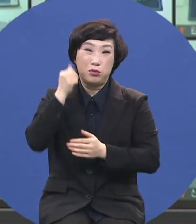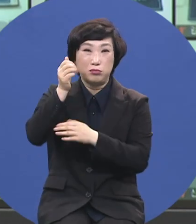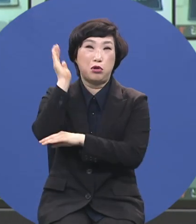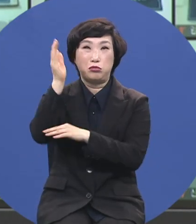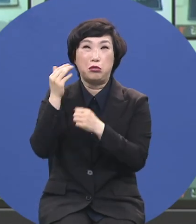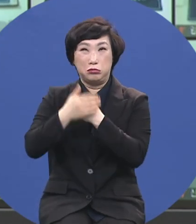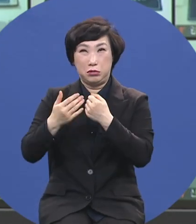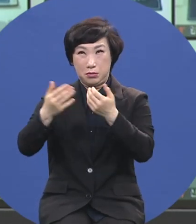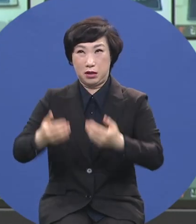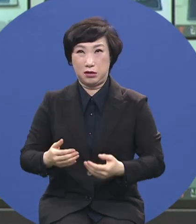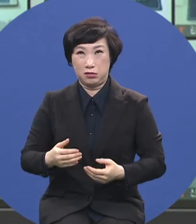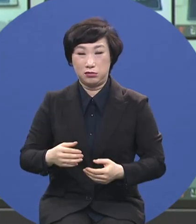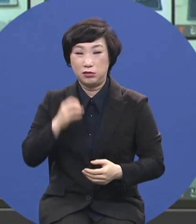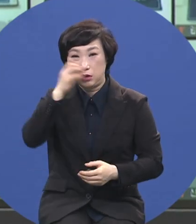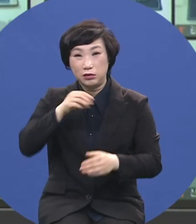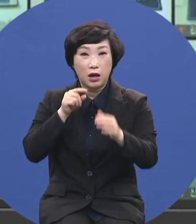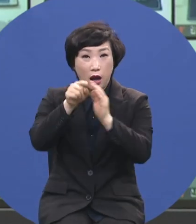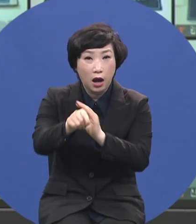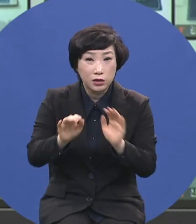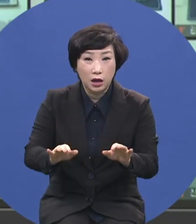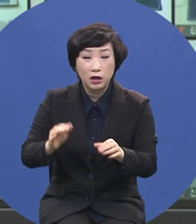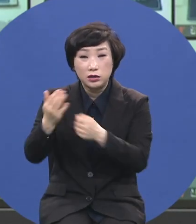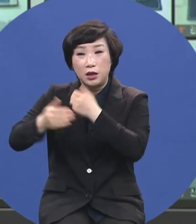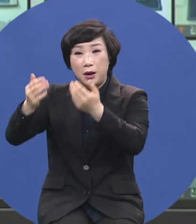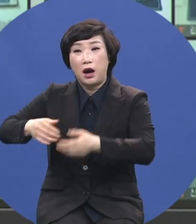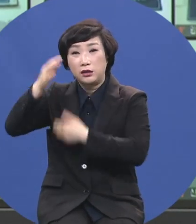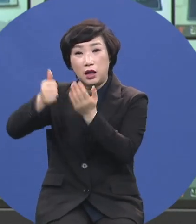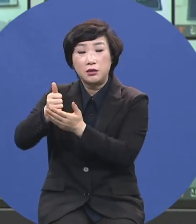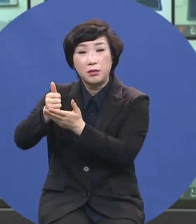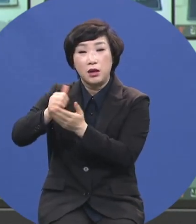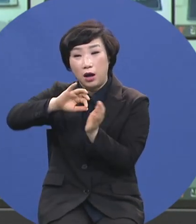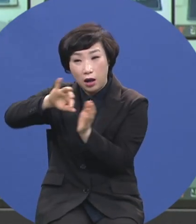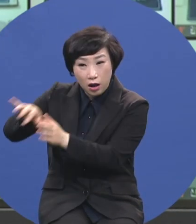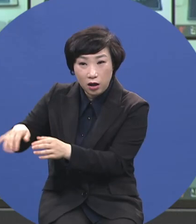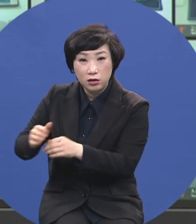베푸신 하나님께 감사는 기초 없고 은혜 받아야지.